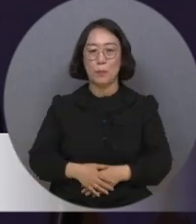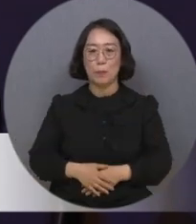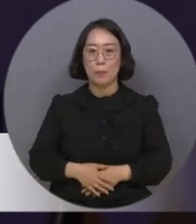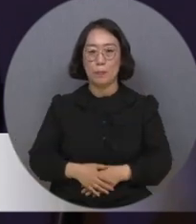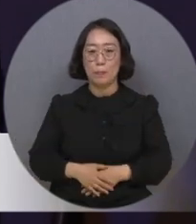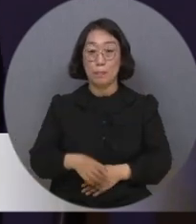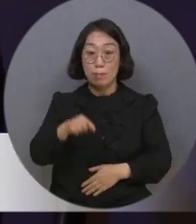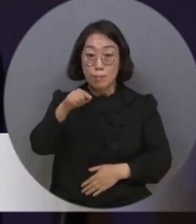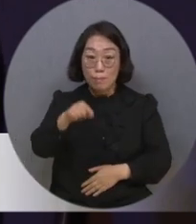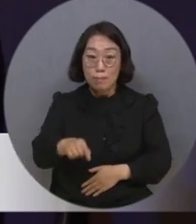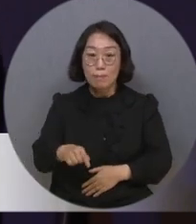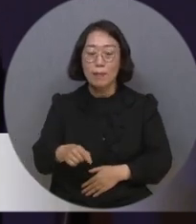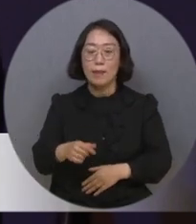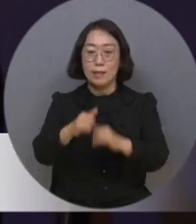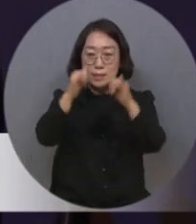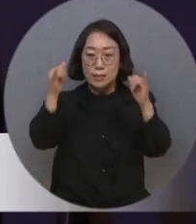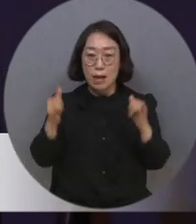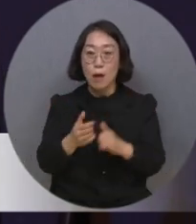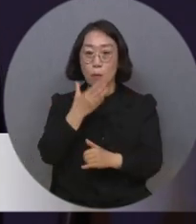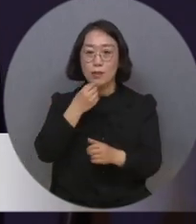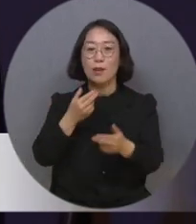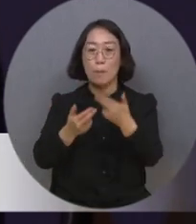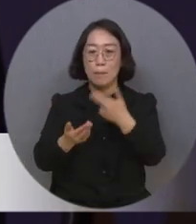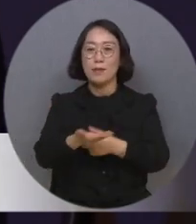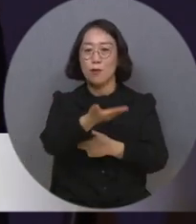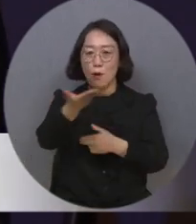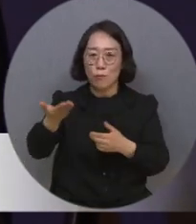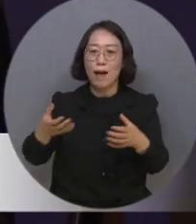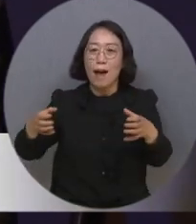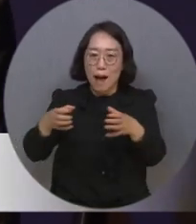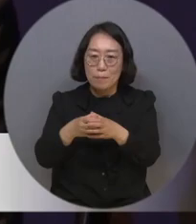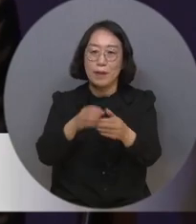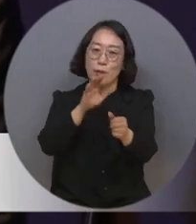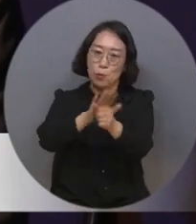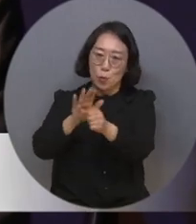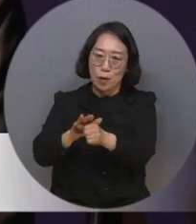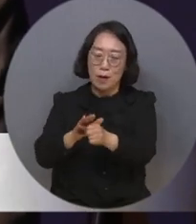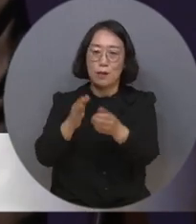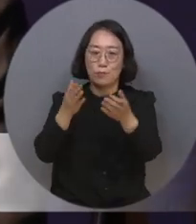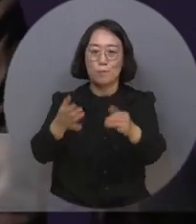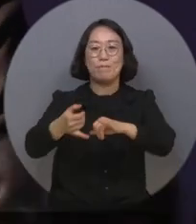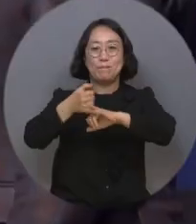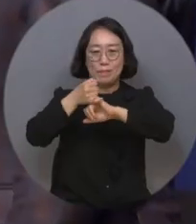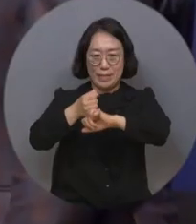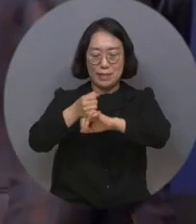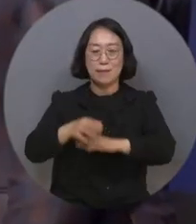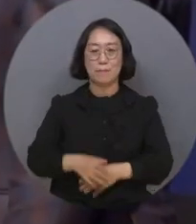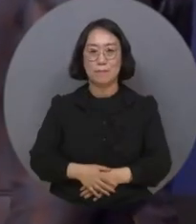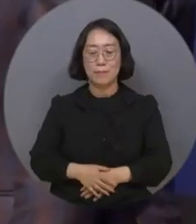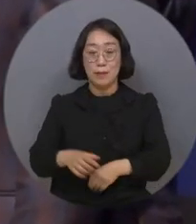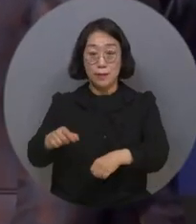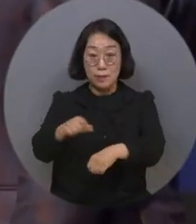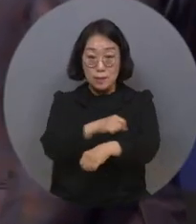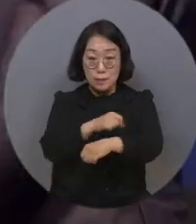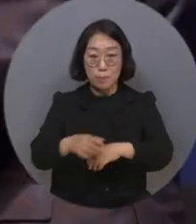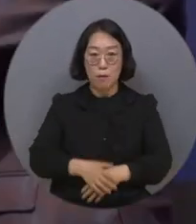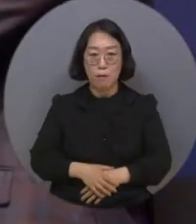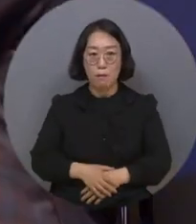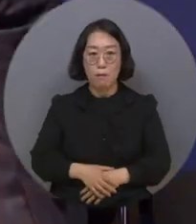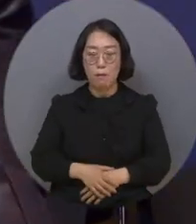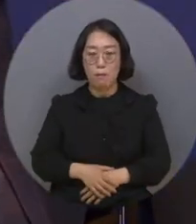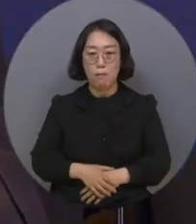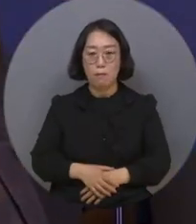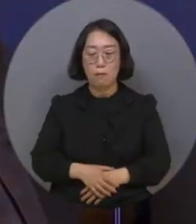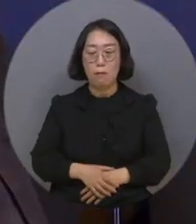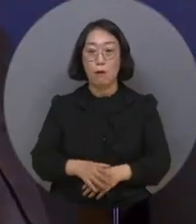그 일 한국사회복지사협회에서 여러분들과 함께 지켜내 가도록 하겠습니다. 특별 순서로 국회 대표 발의를